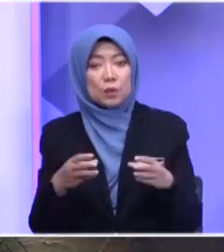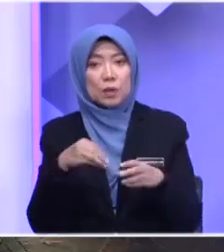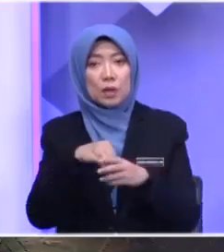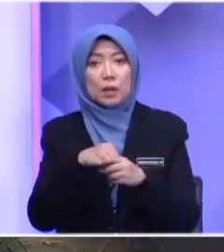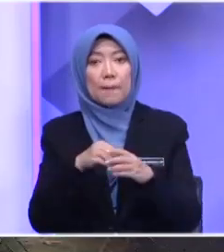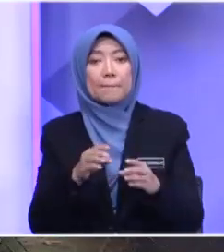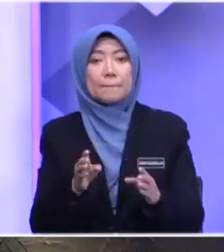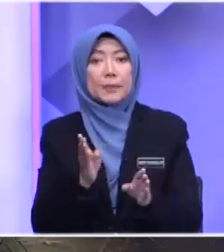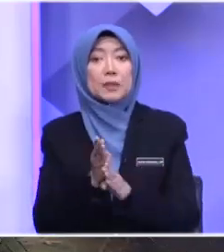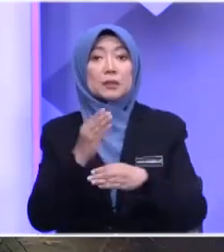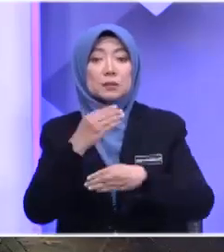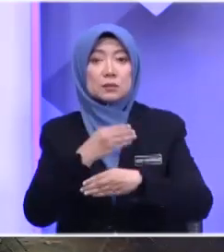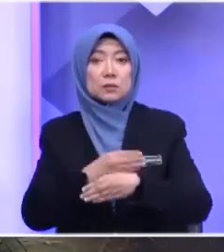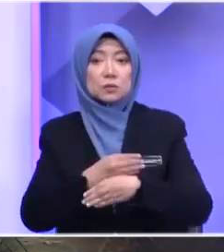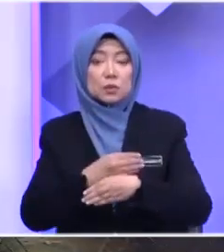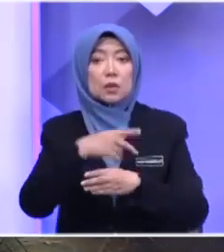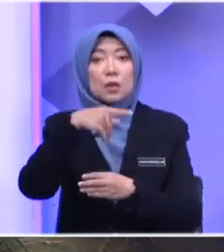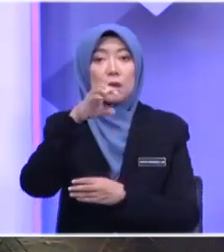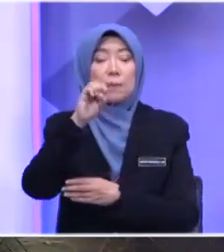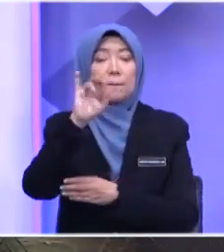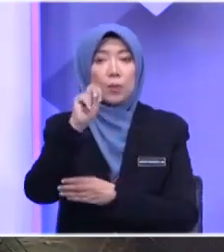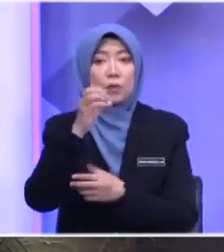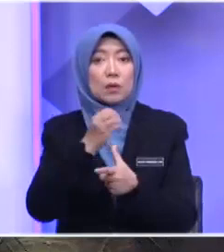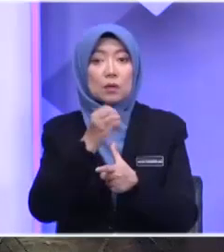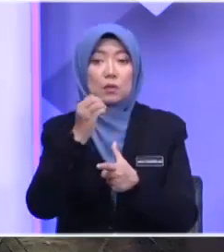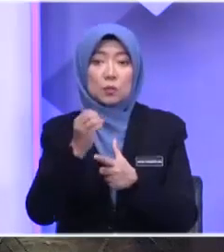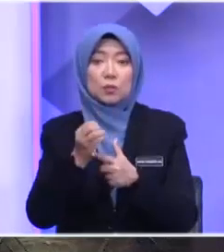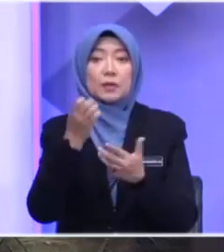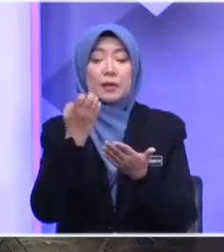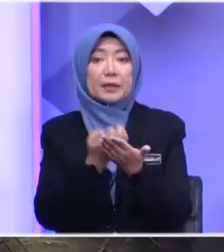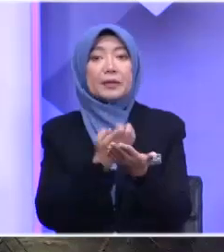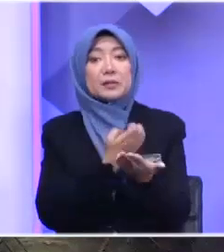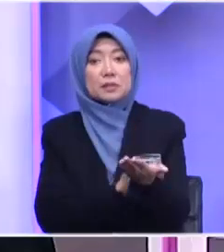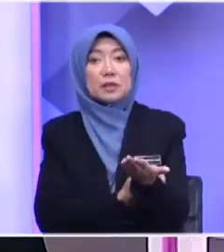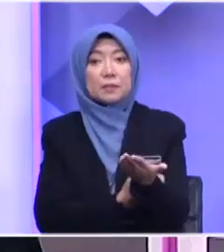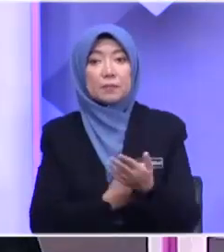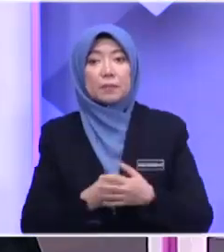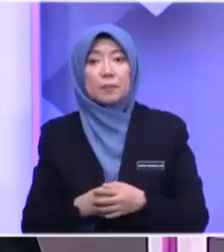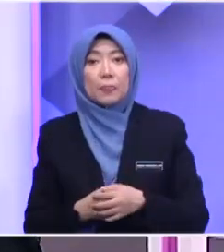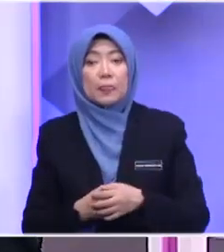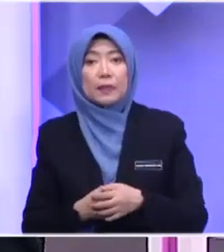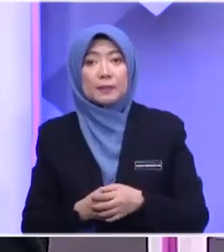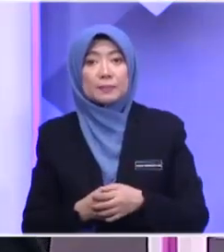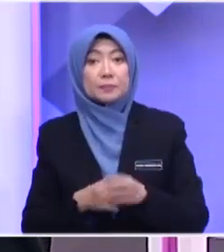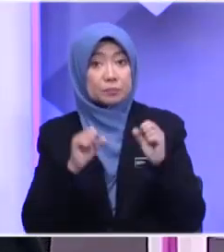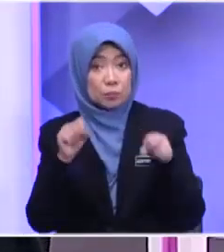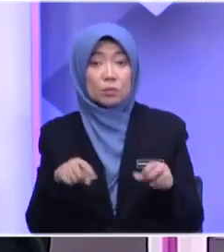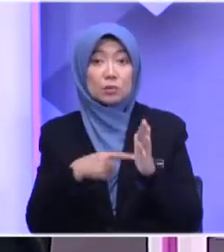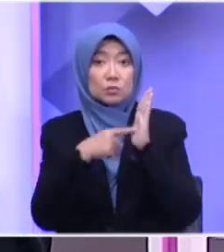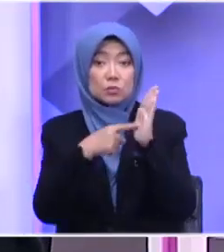dalam bentuk essay atau sekadar points hjc goyang bersesuaiannya Oke dan Soalnya ini membesar kali ini kita akan